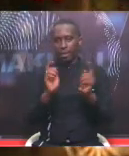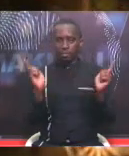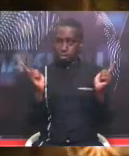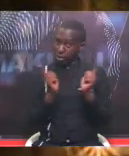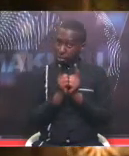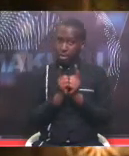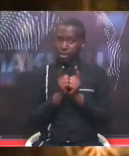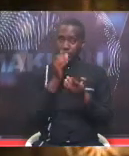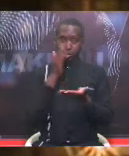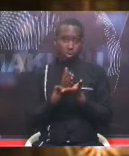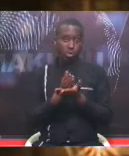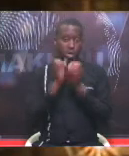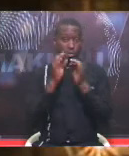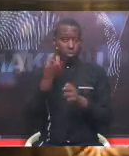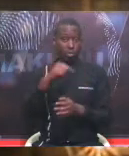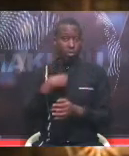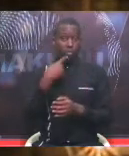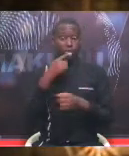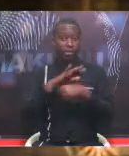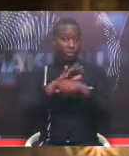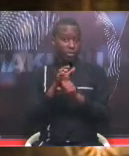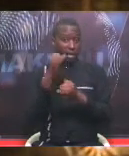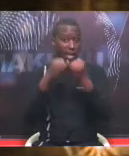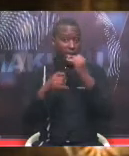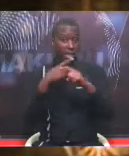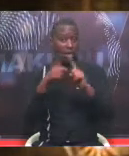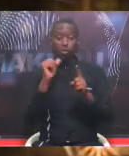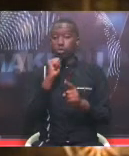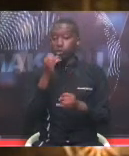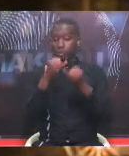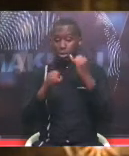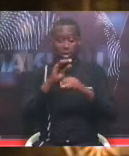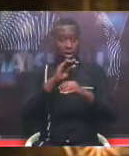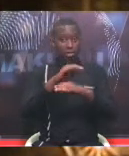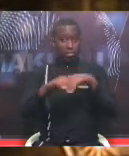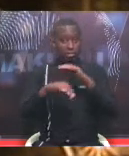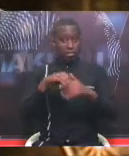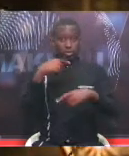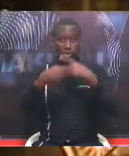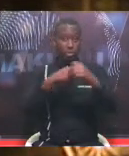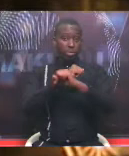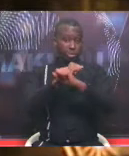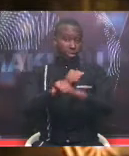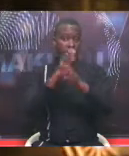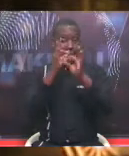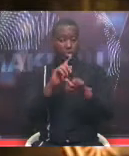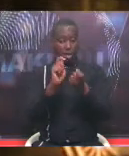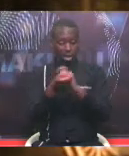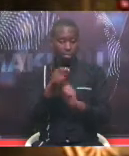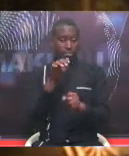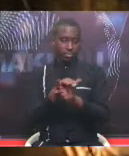incamake mu by'ukuri nubwo tuvuga ko covid yarangiye ariko ntirarangira burundu n'ubundi tuzakomeza kwirinda icyahindutse cyane